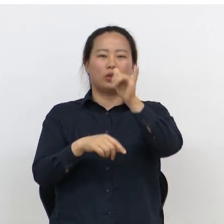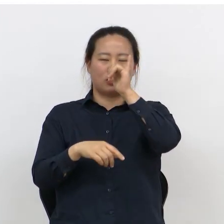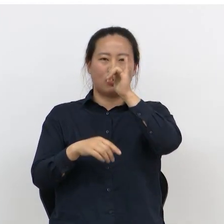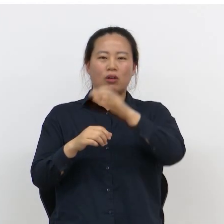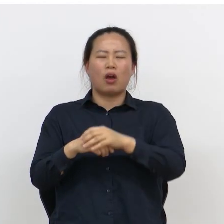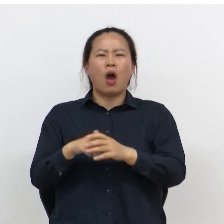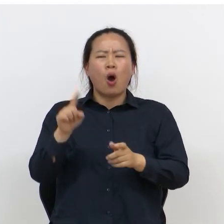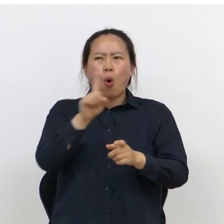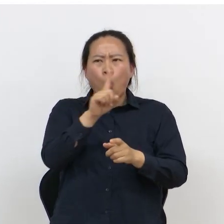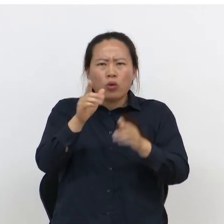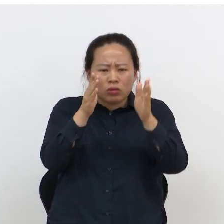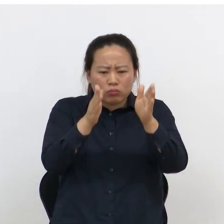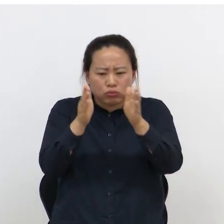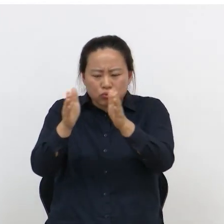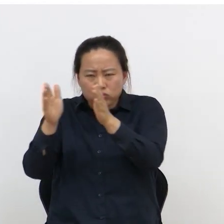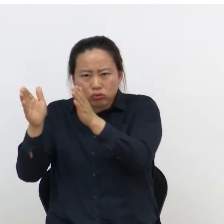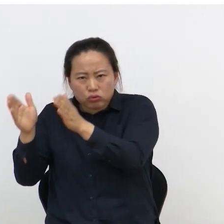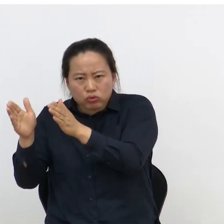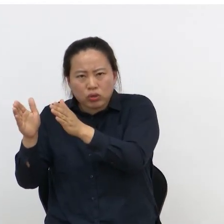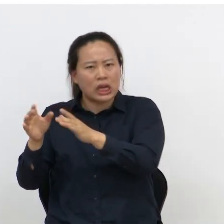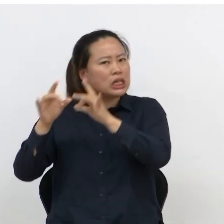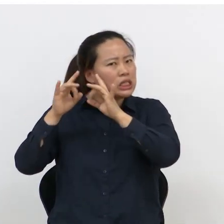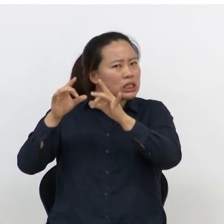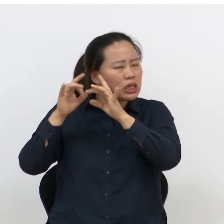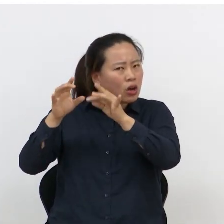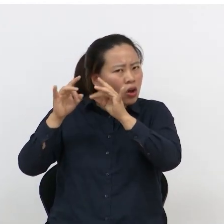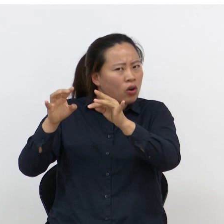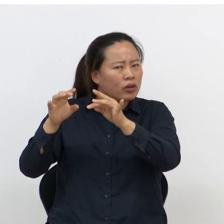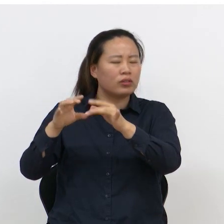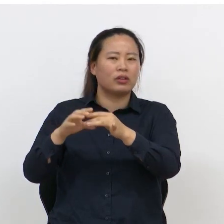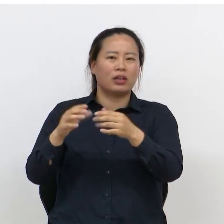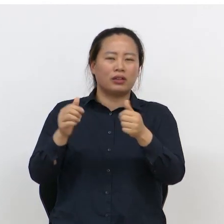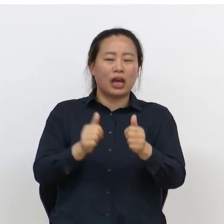그래서 어느 부위의 청신경이 흥분했느냐에